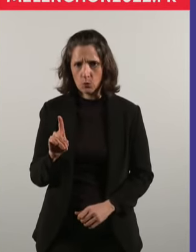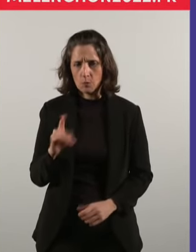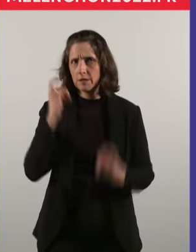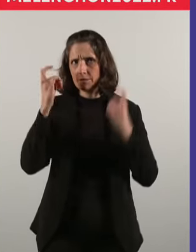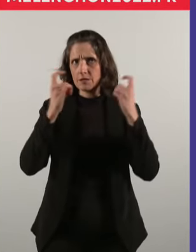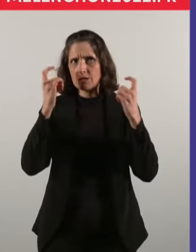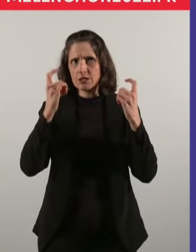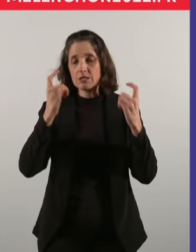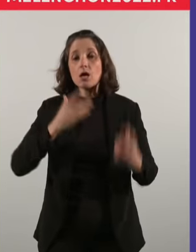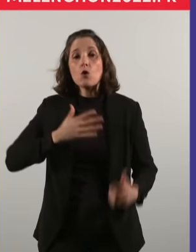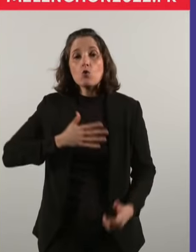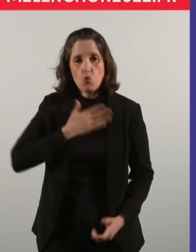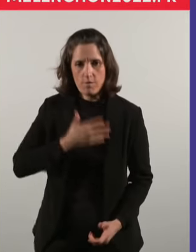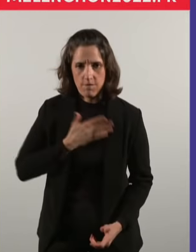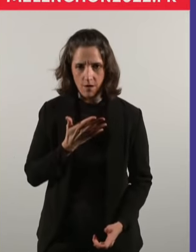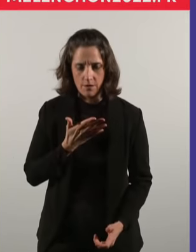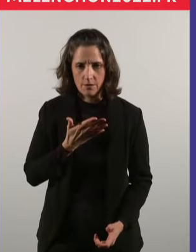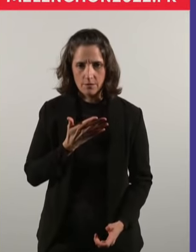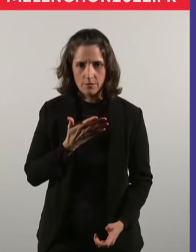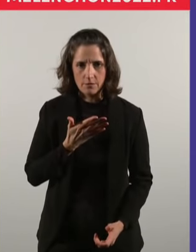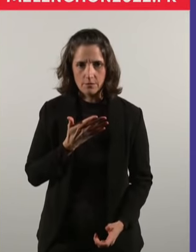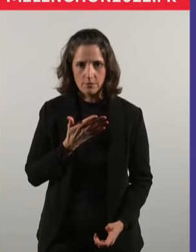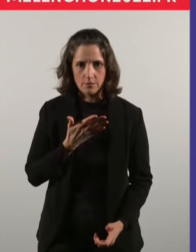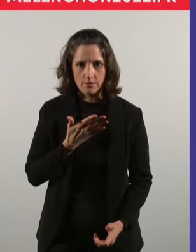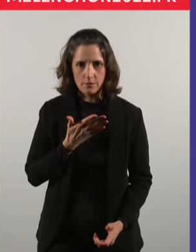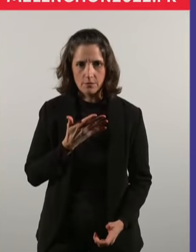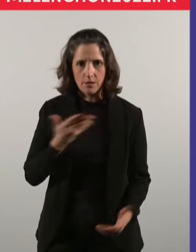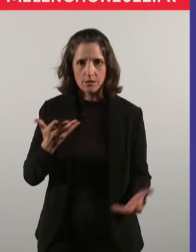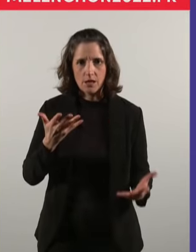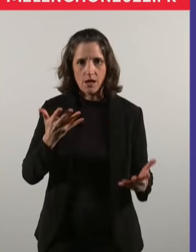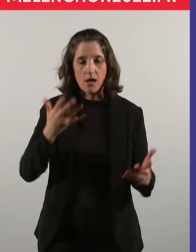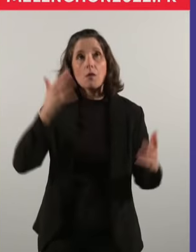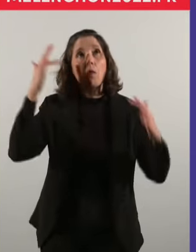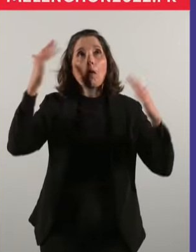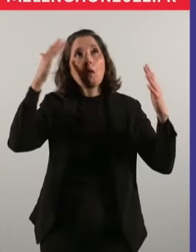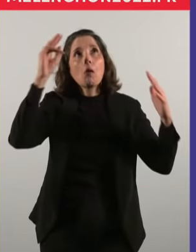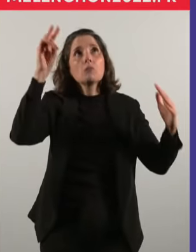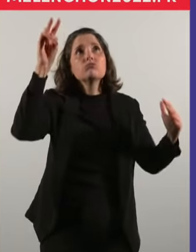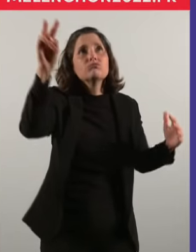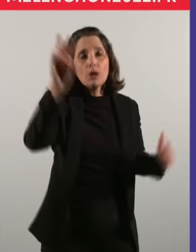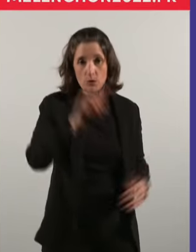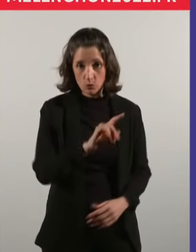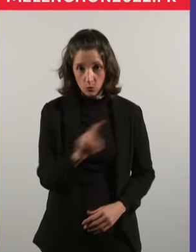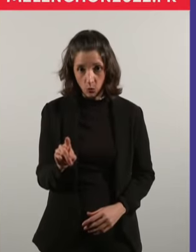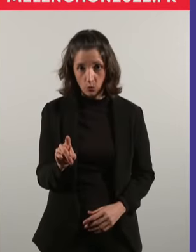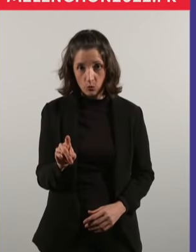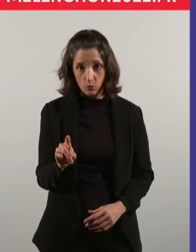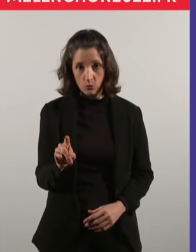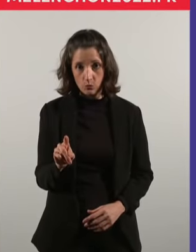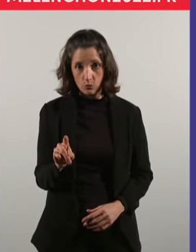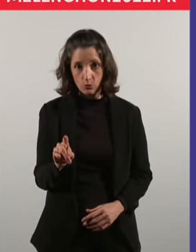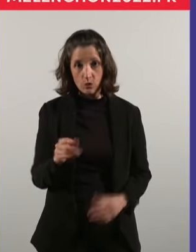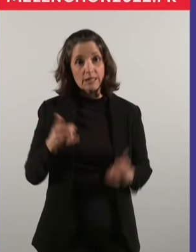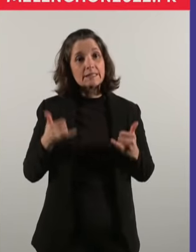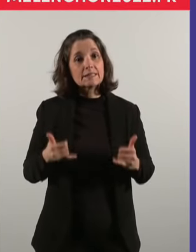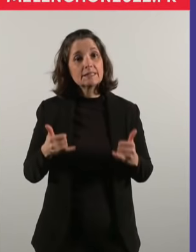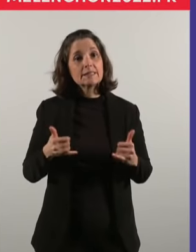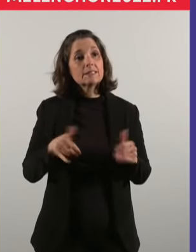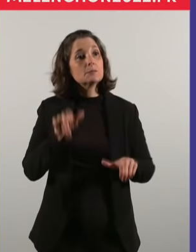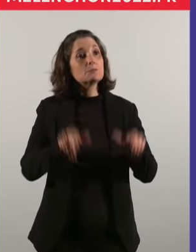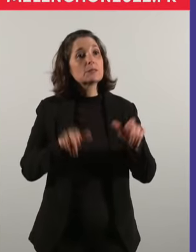servir. Là aussi, ce n'est pas une question lointaine. Il y a dans cette salle des gens qui ont des métiers, comme on dit, de